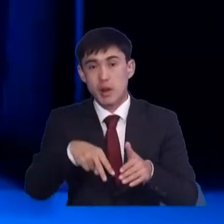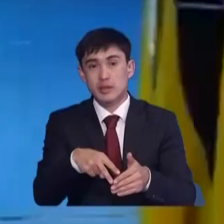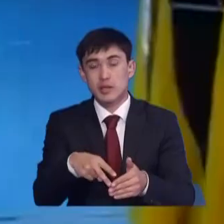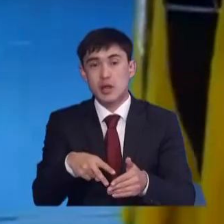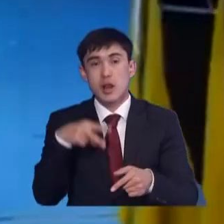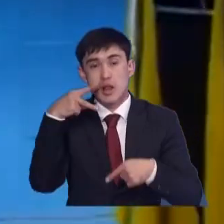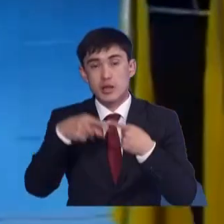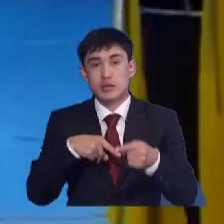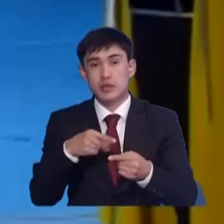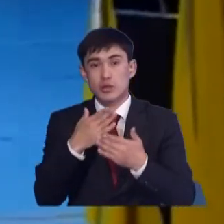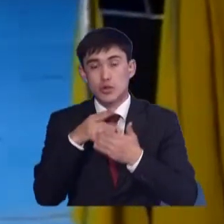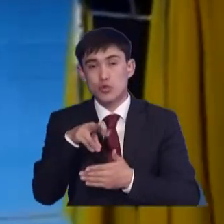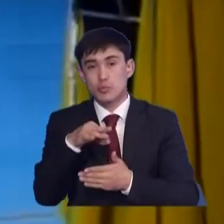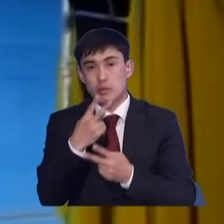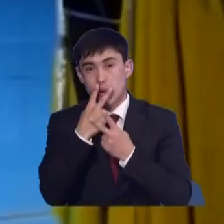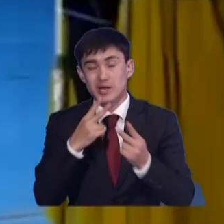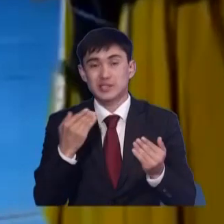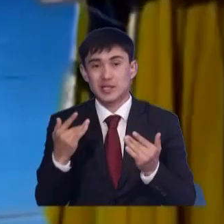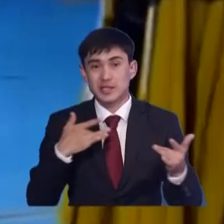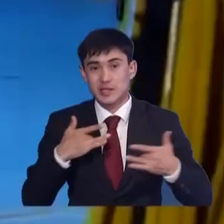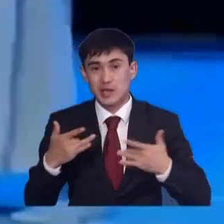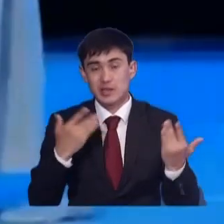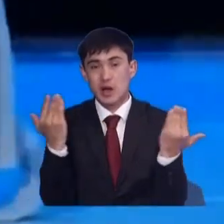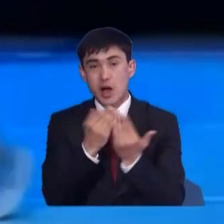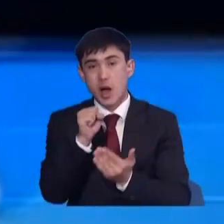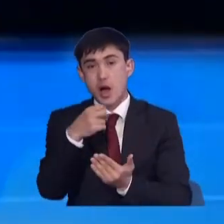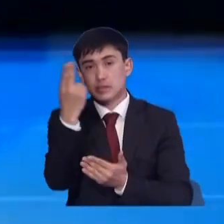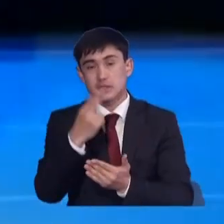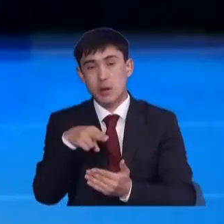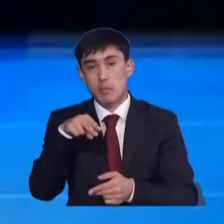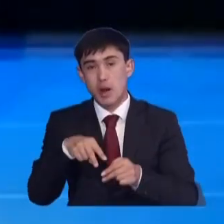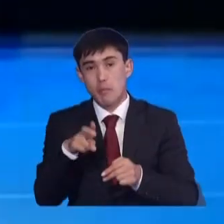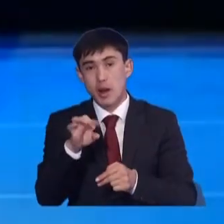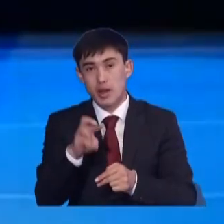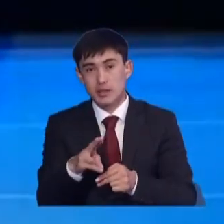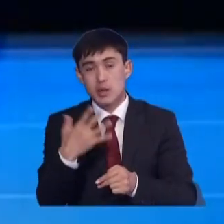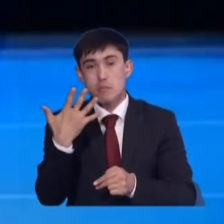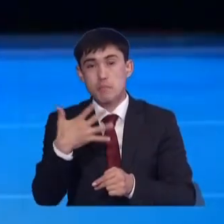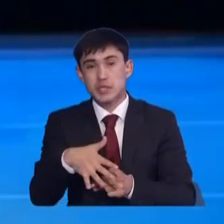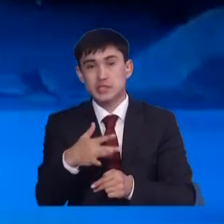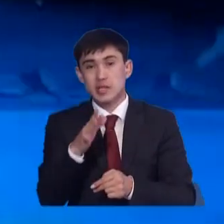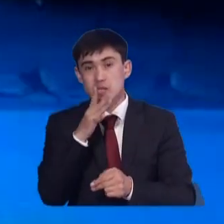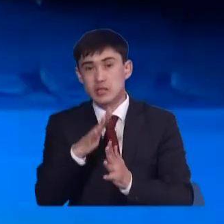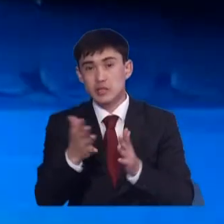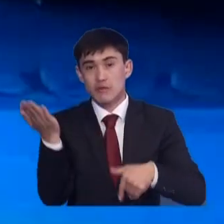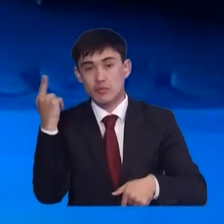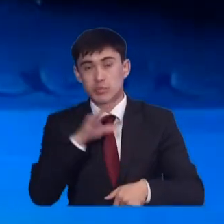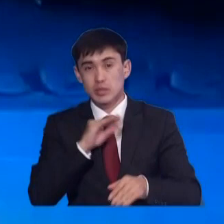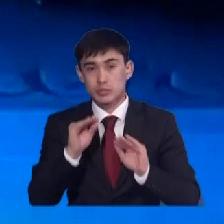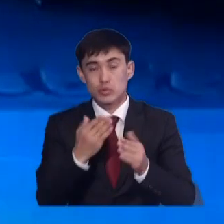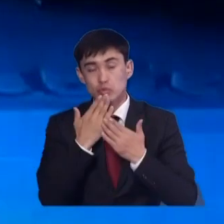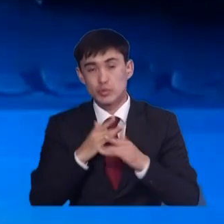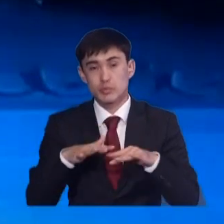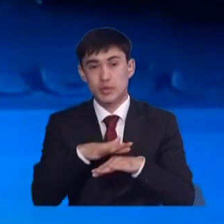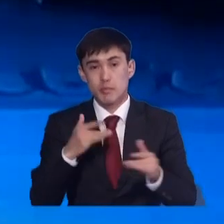любви» Арифа Меликова представили в театре «Астана-балет». Спектаклю больше 50 лет. Это одна из любимейших постановок